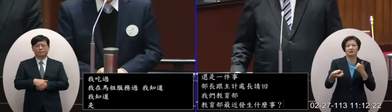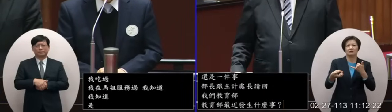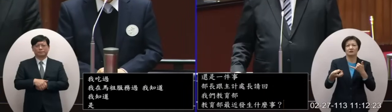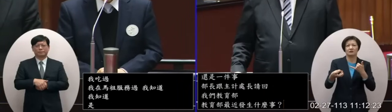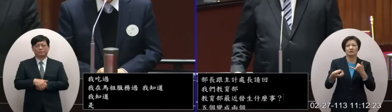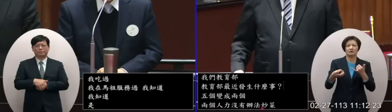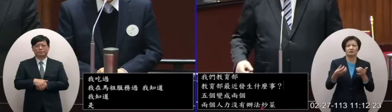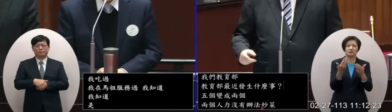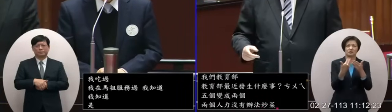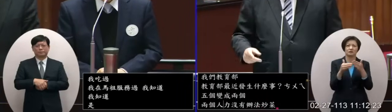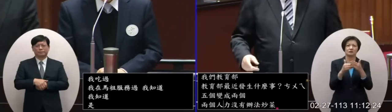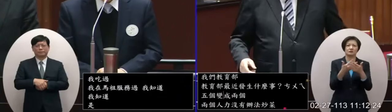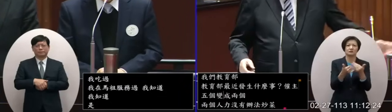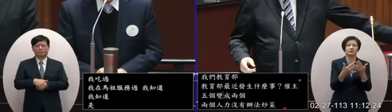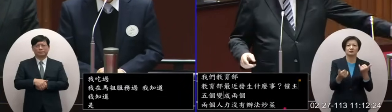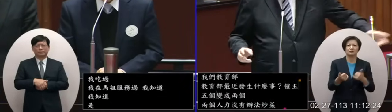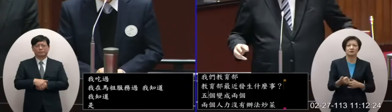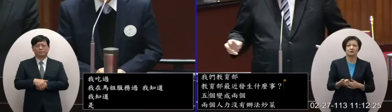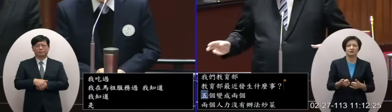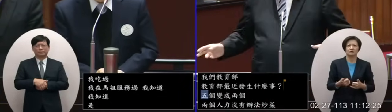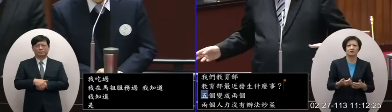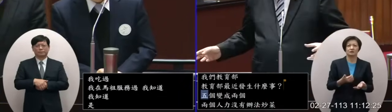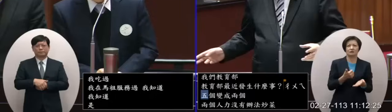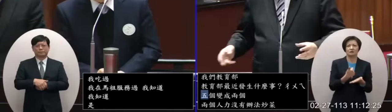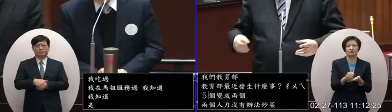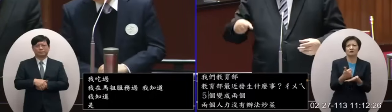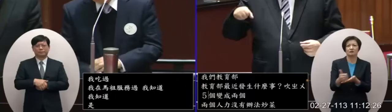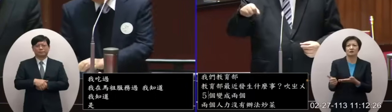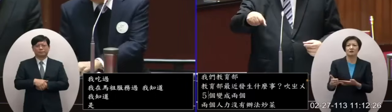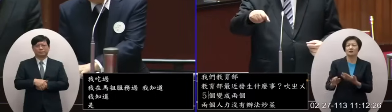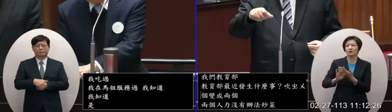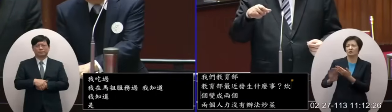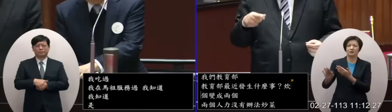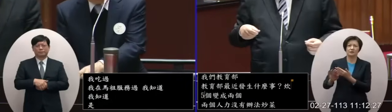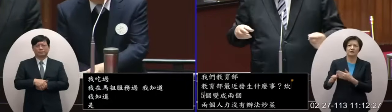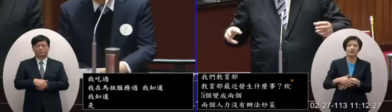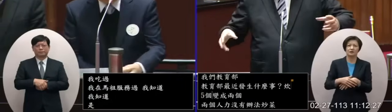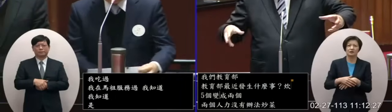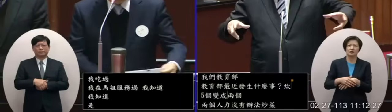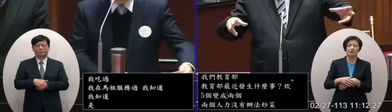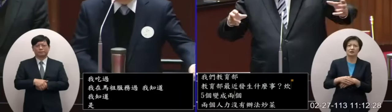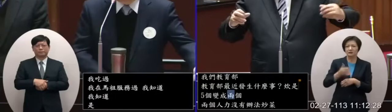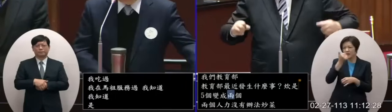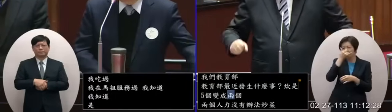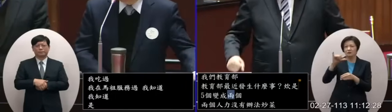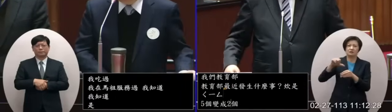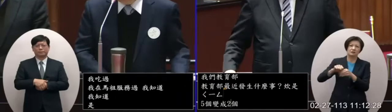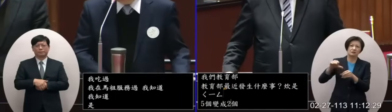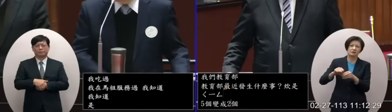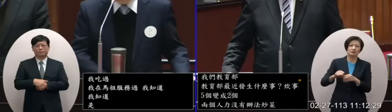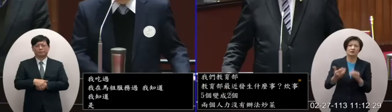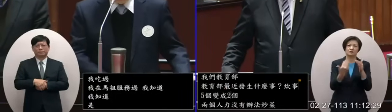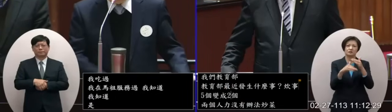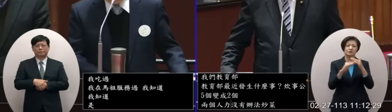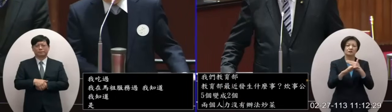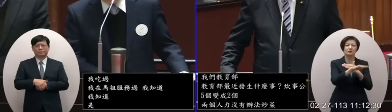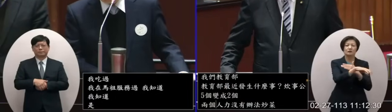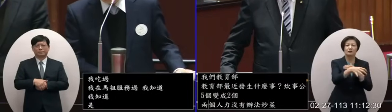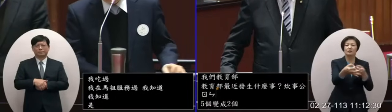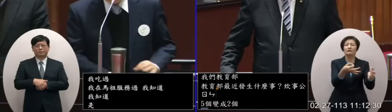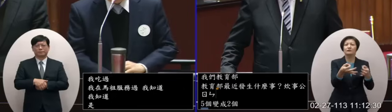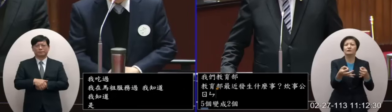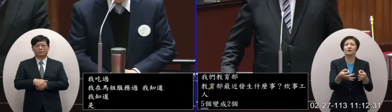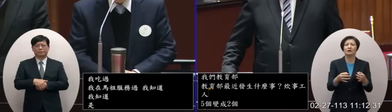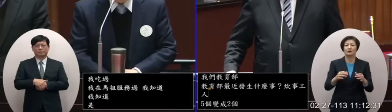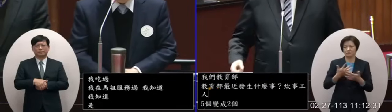吃了，没饭吃以后，外面叫卖的什么摊贩啦、卖香肠、打香肠的一堆就在校门口。哎，这一下生意